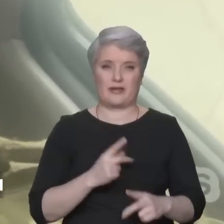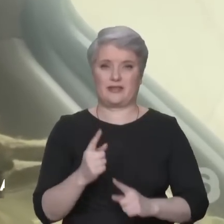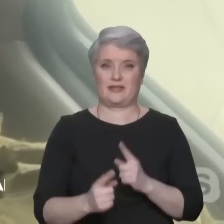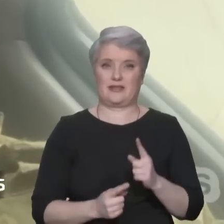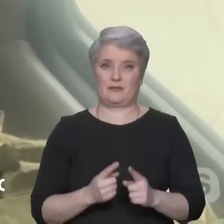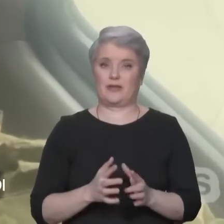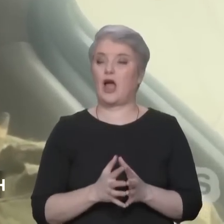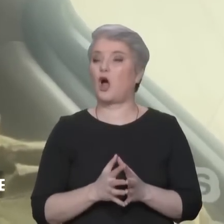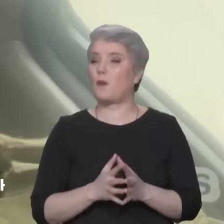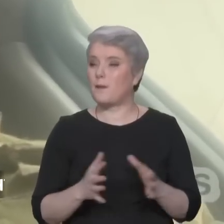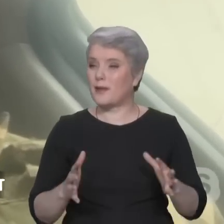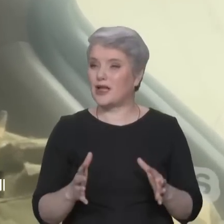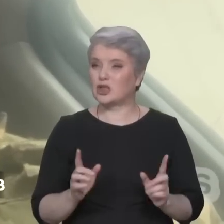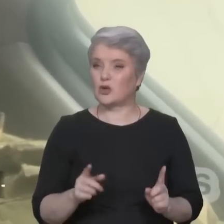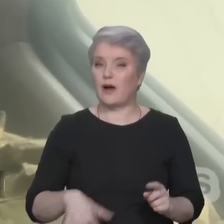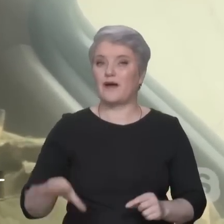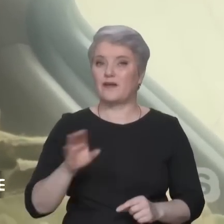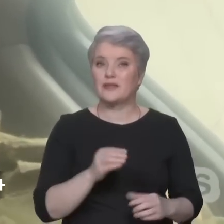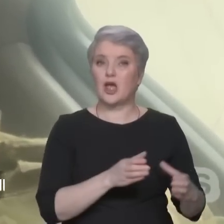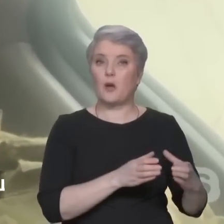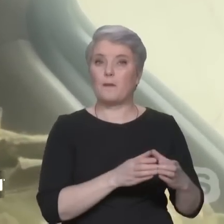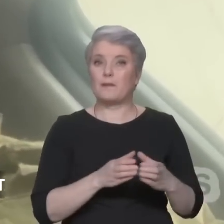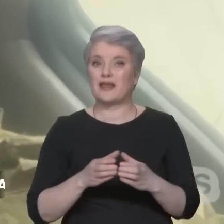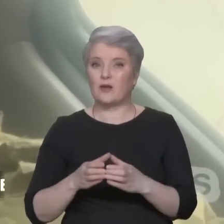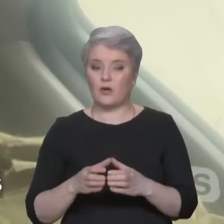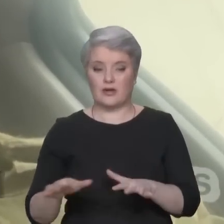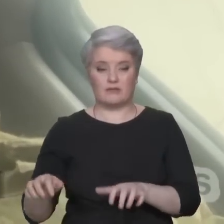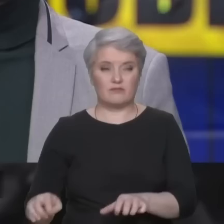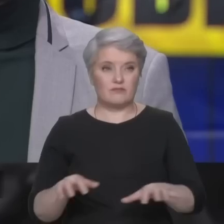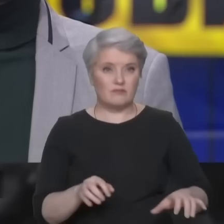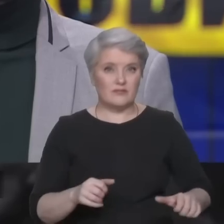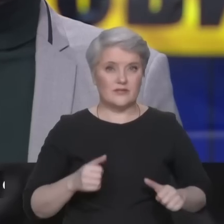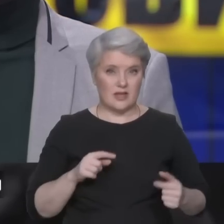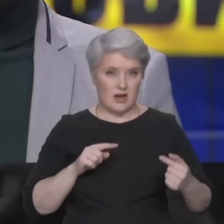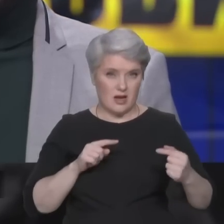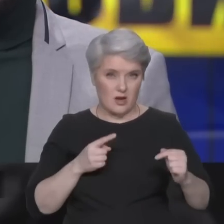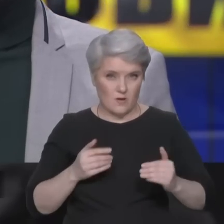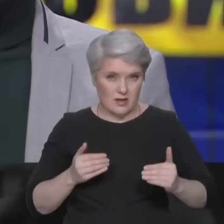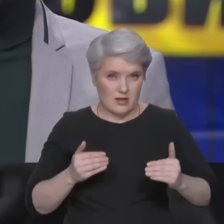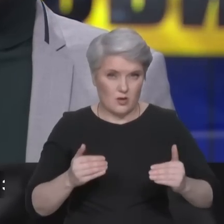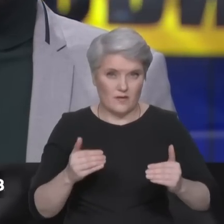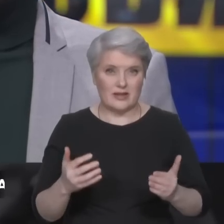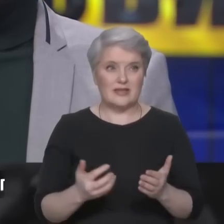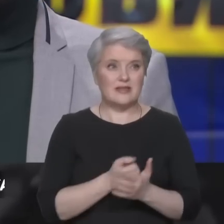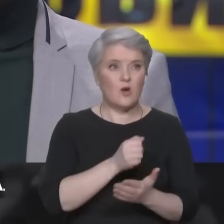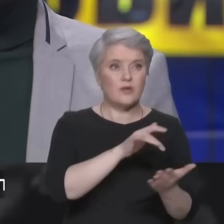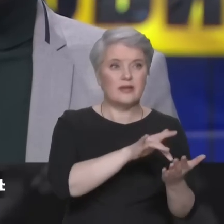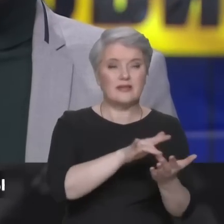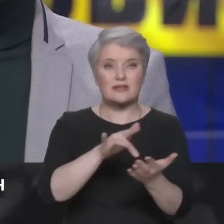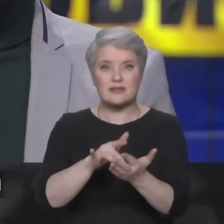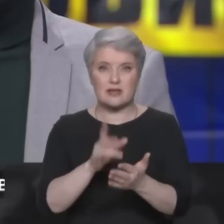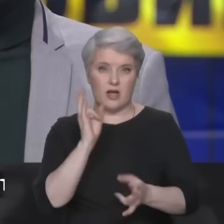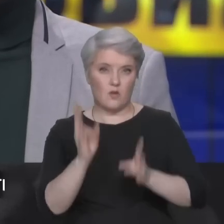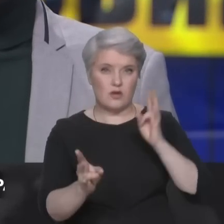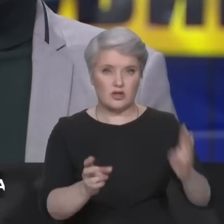того, всі підрозділи, які стоять там, де можуть, намагаються контратакувати, намагаються знаходити цілі, як мінімум,